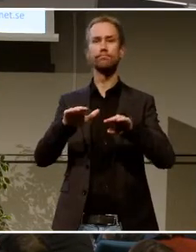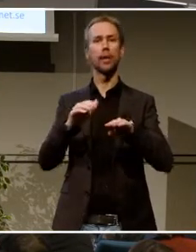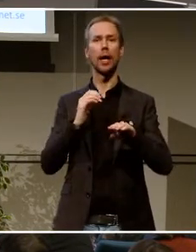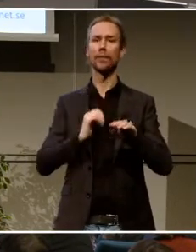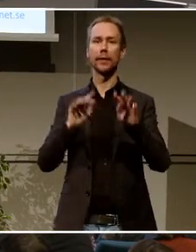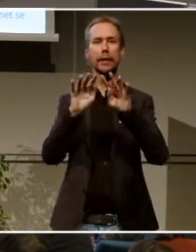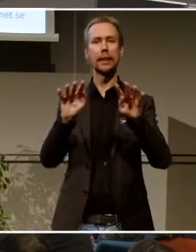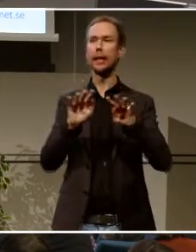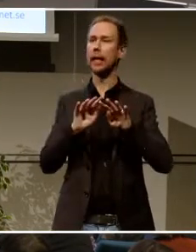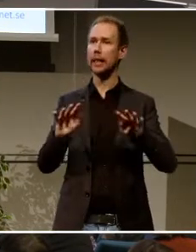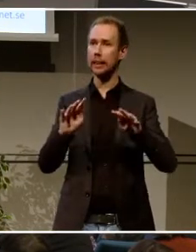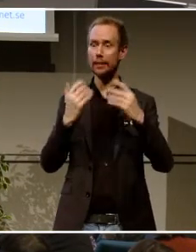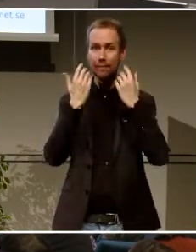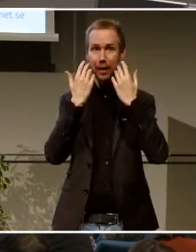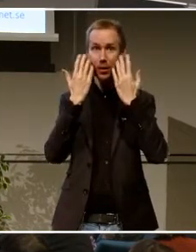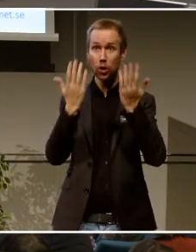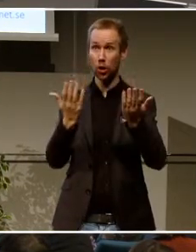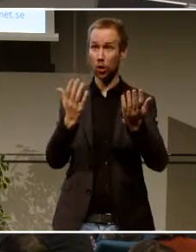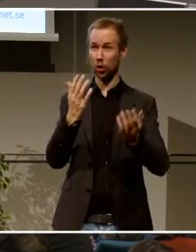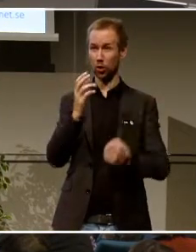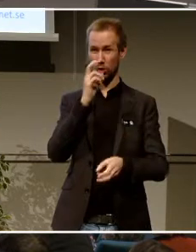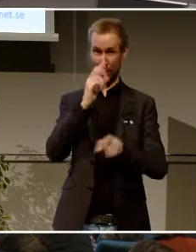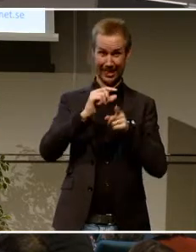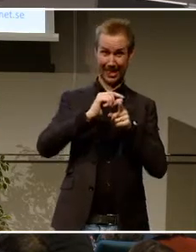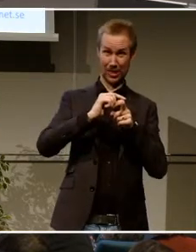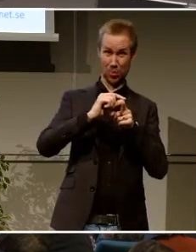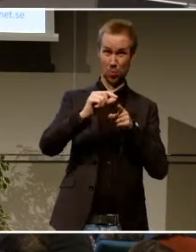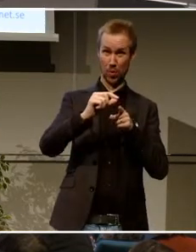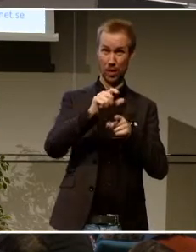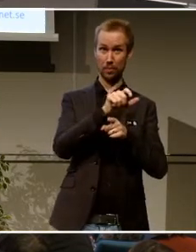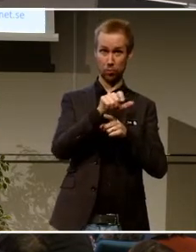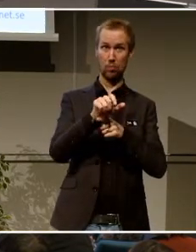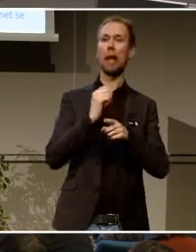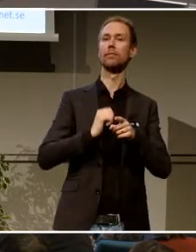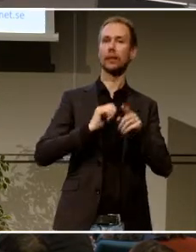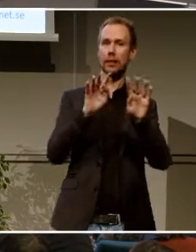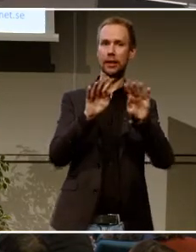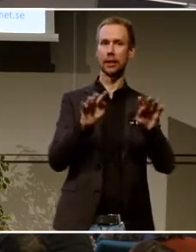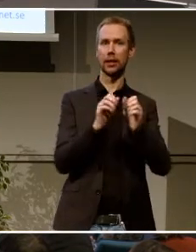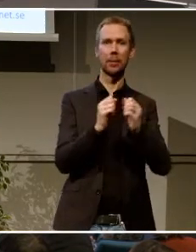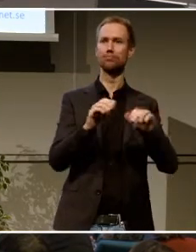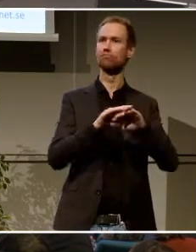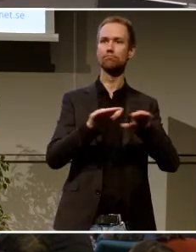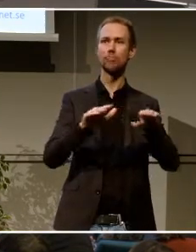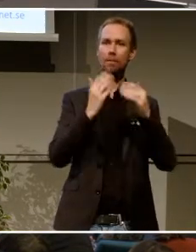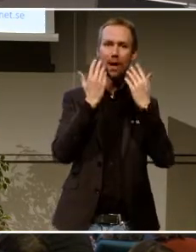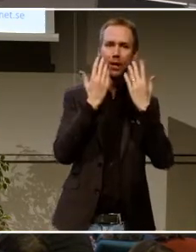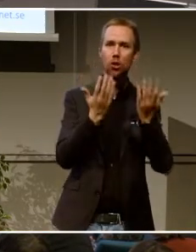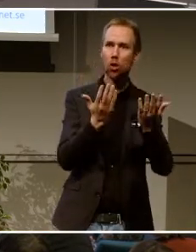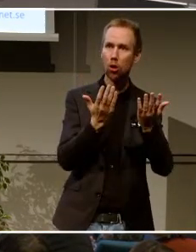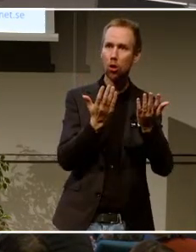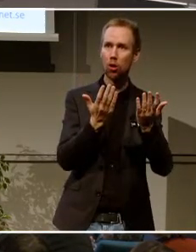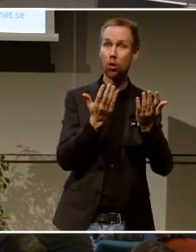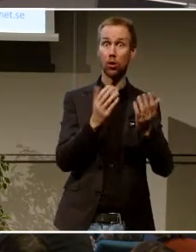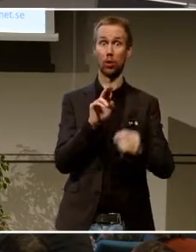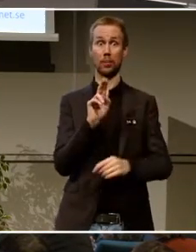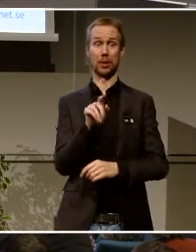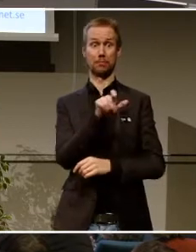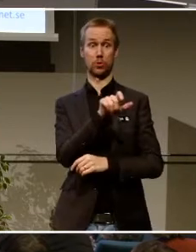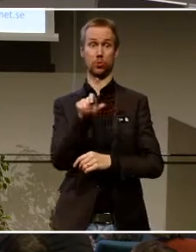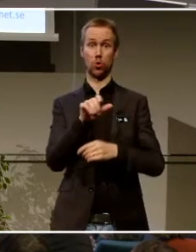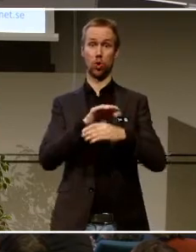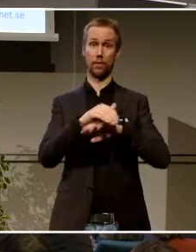ni alltså de gula är de som använder internet men inte gör det dagligen. Och då blir det ju till exempel i 76